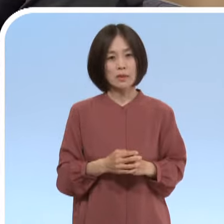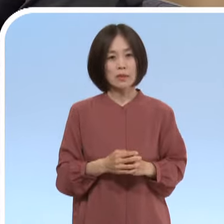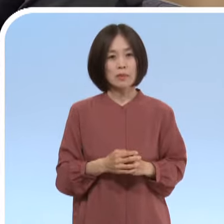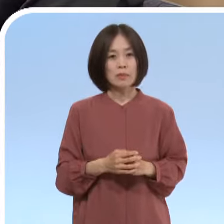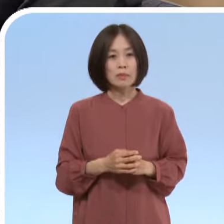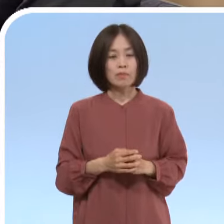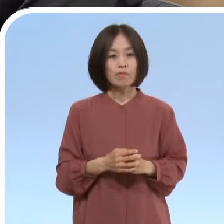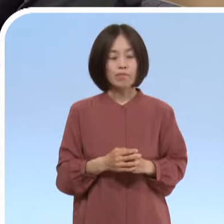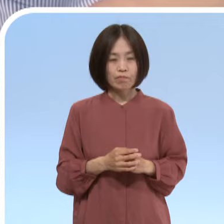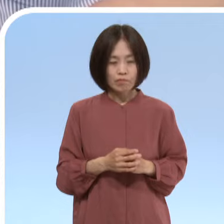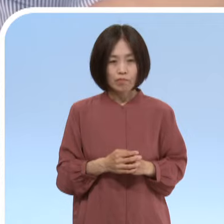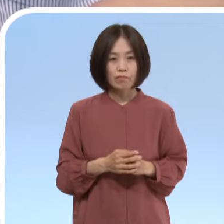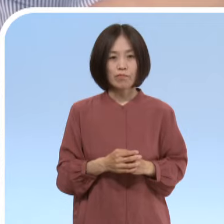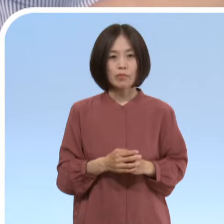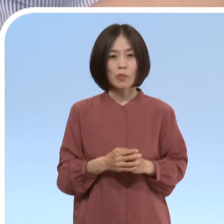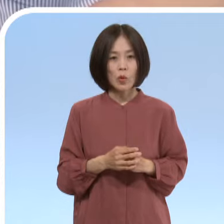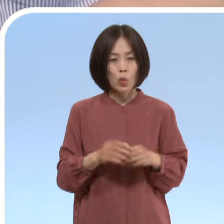多い。